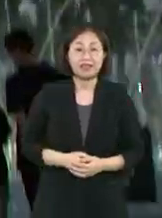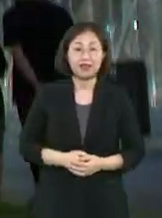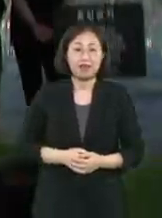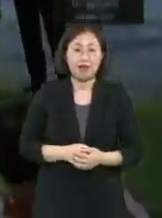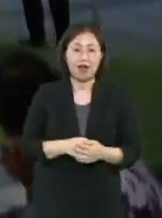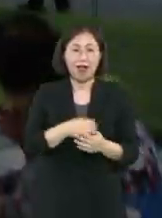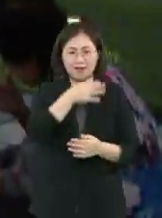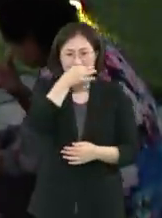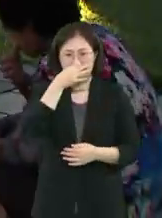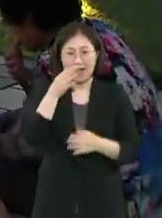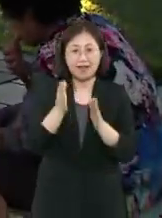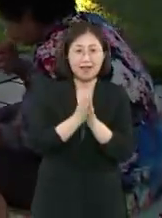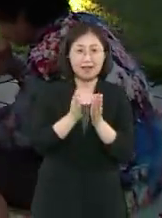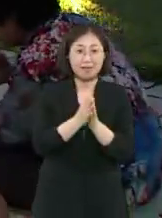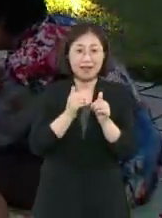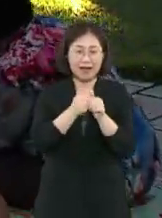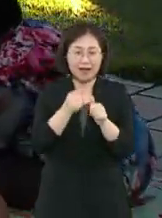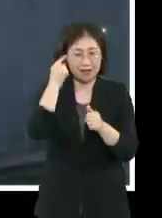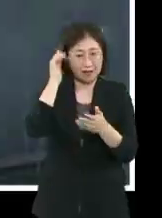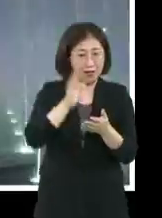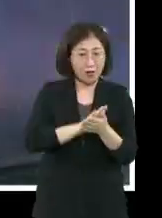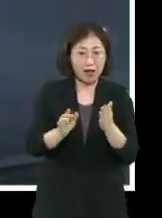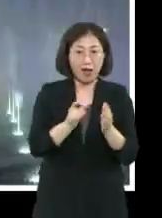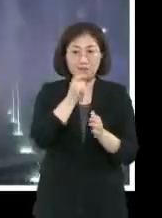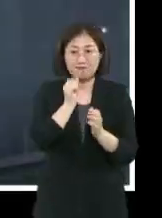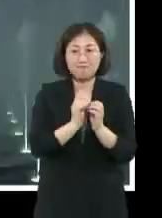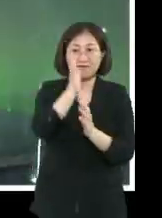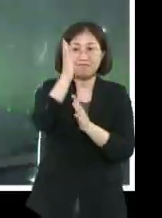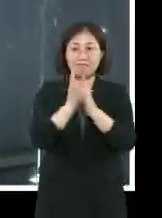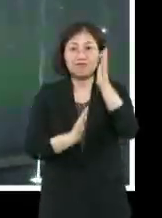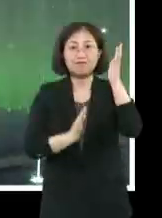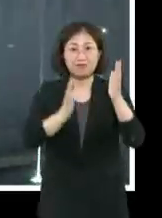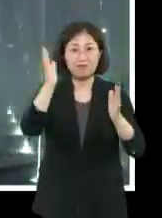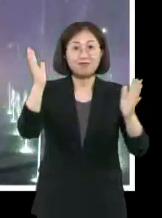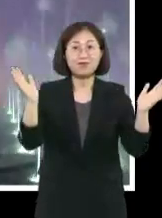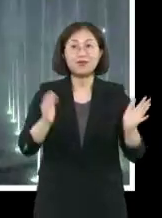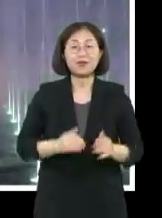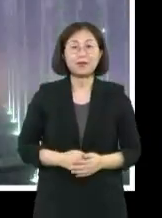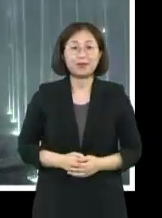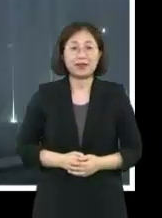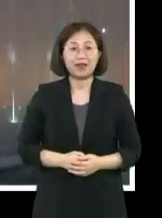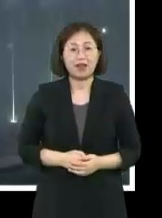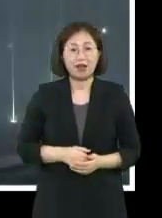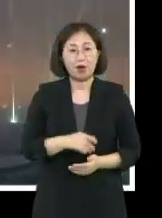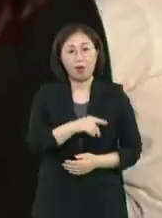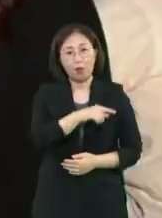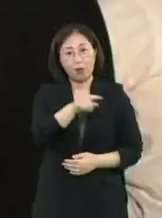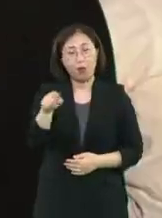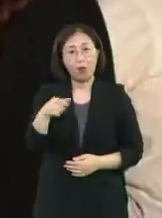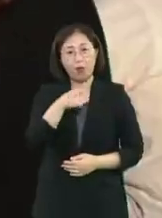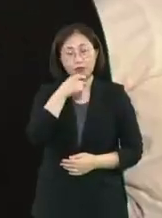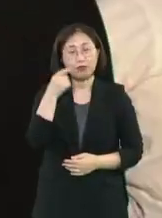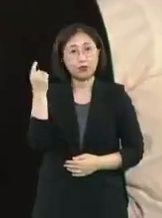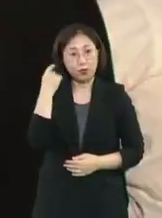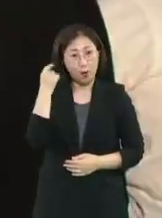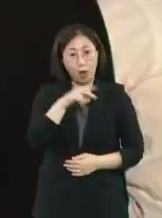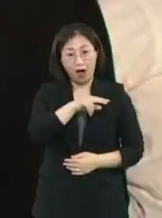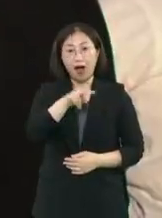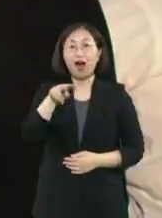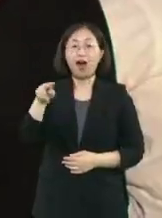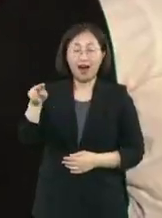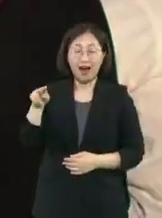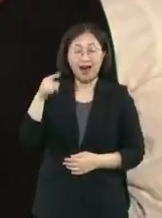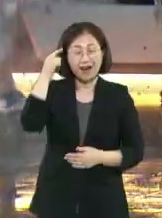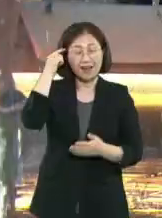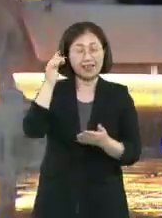신나는 리듬에 맞춰 시원한 물줄기가 더위를 뚫고 하늘로 솟아오릅니다. 물소리를 듣고 보는 것만으로도 벌써